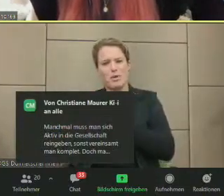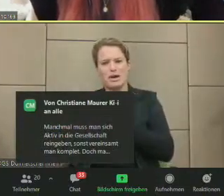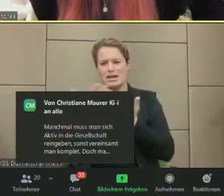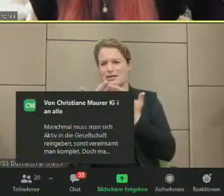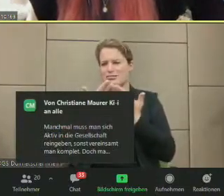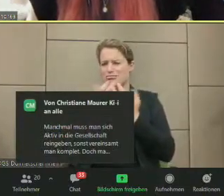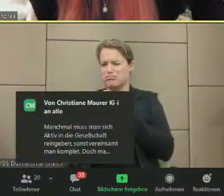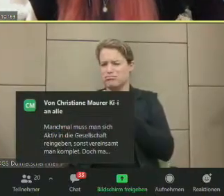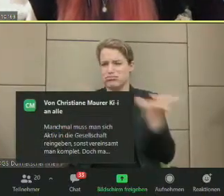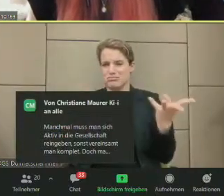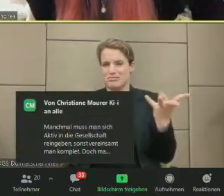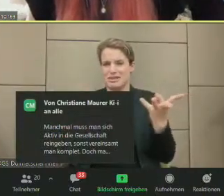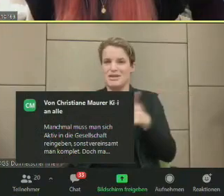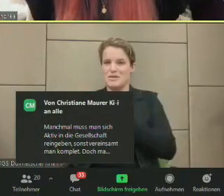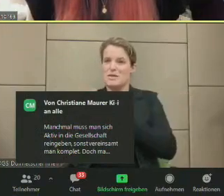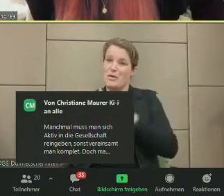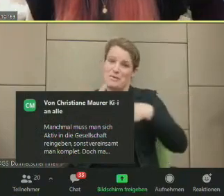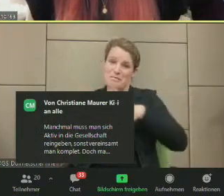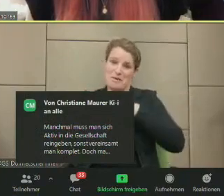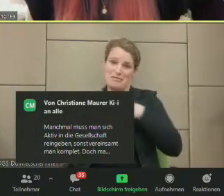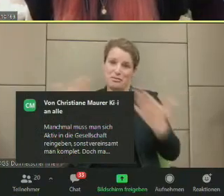Plattformen.